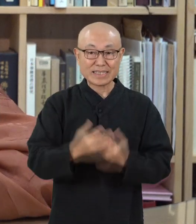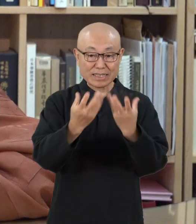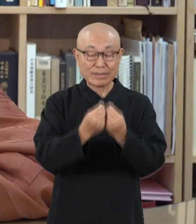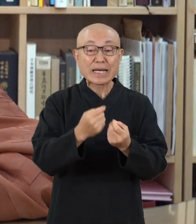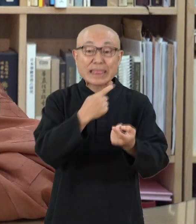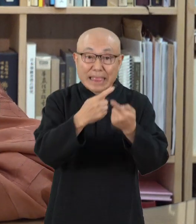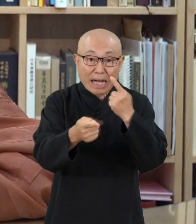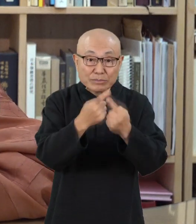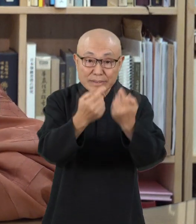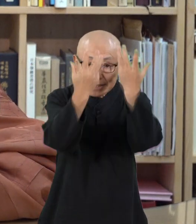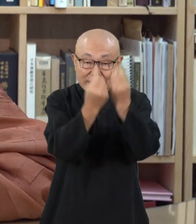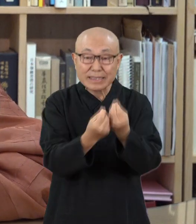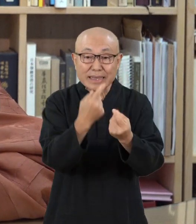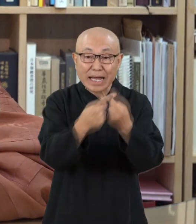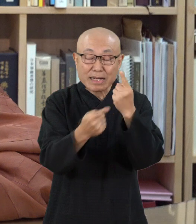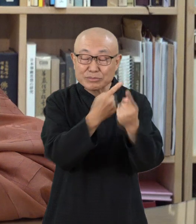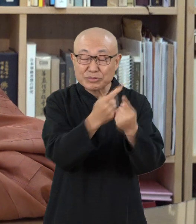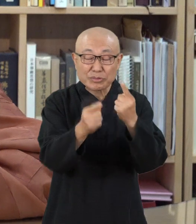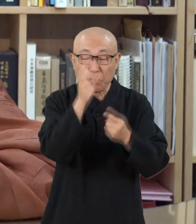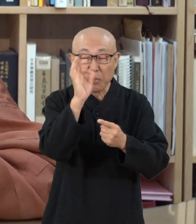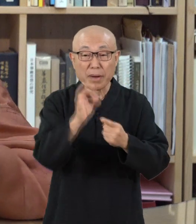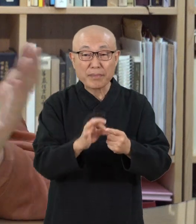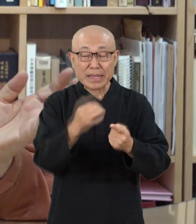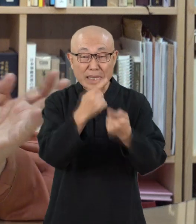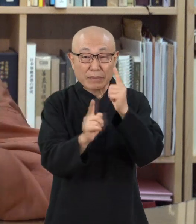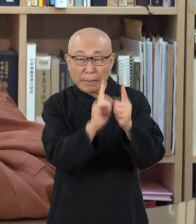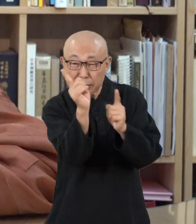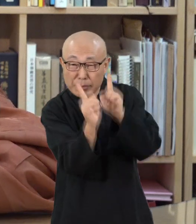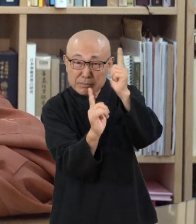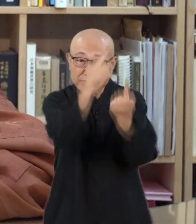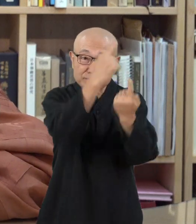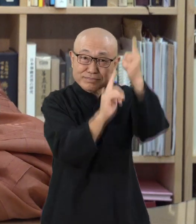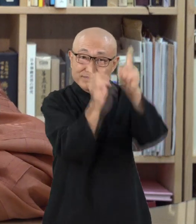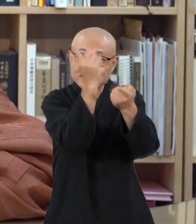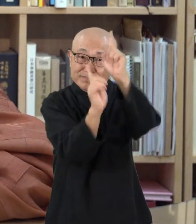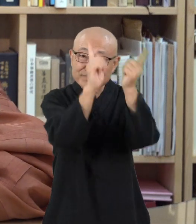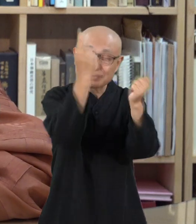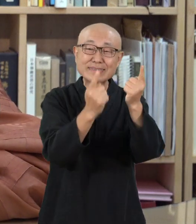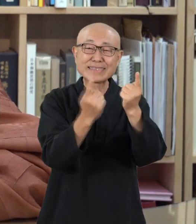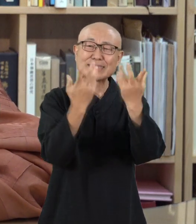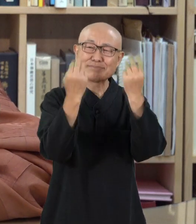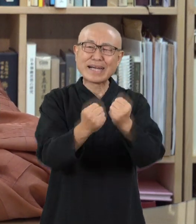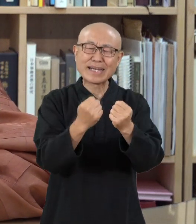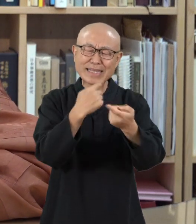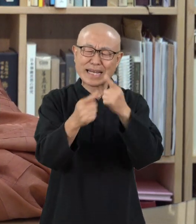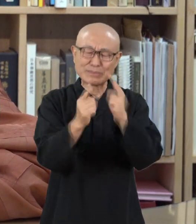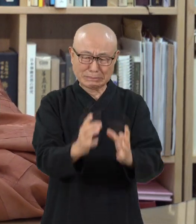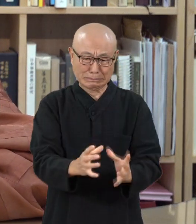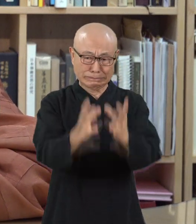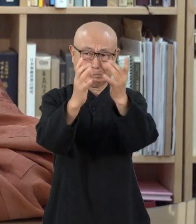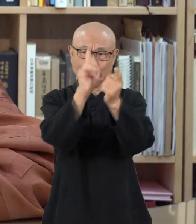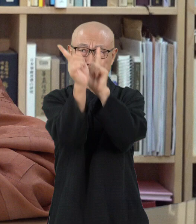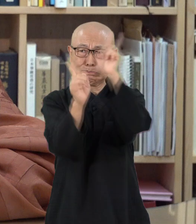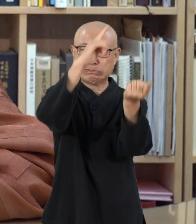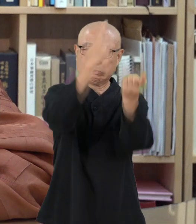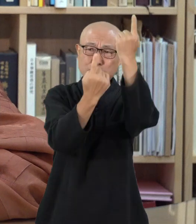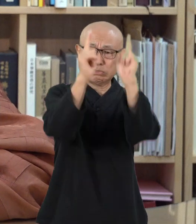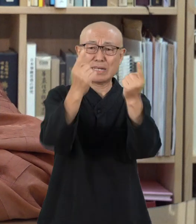나무를 이렇게 상상하시면요. 이쪽 가지도 있고 저쪽 가지도 있고 동서남북 가지가